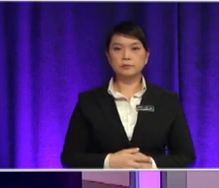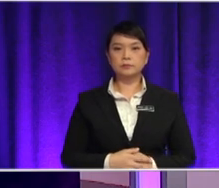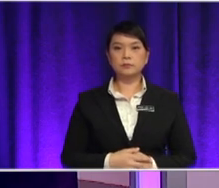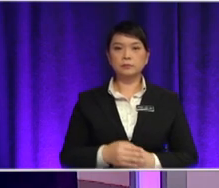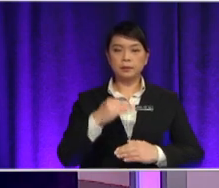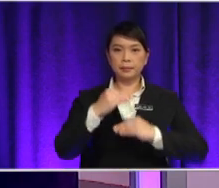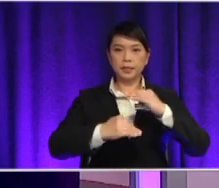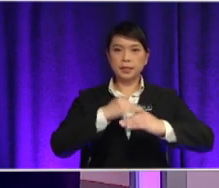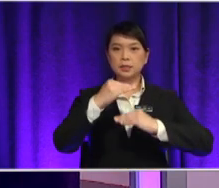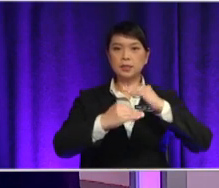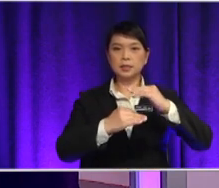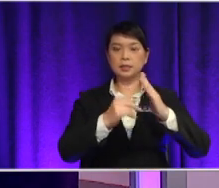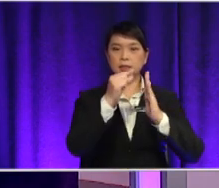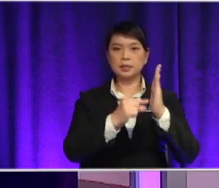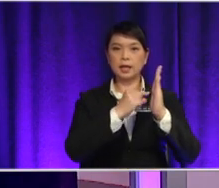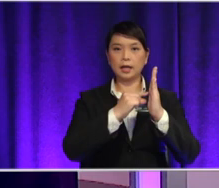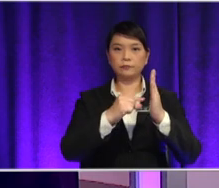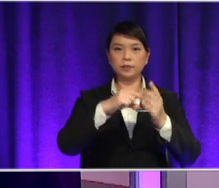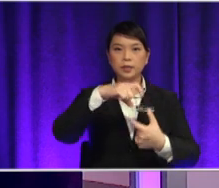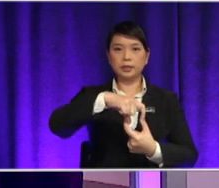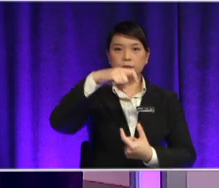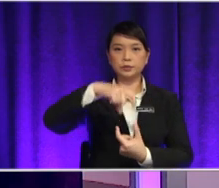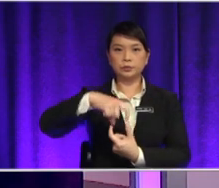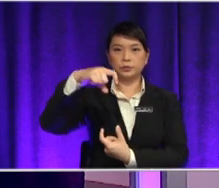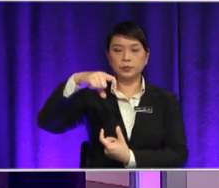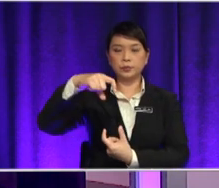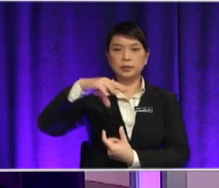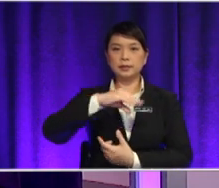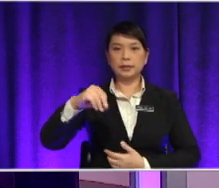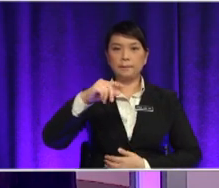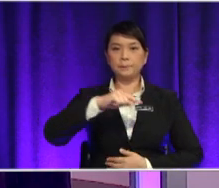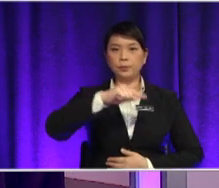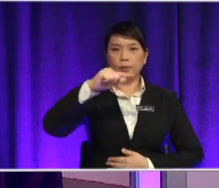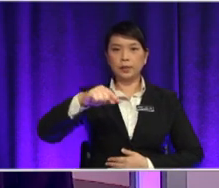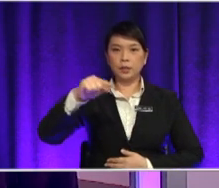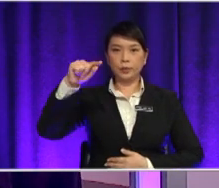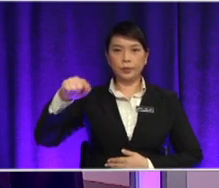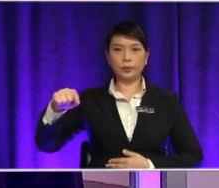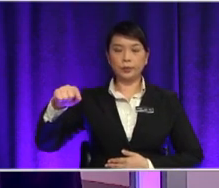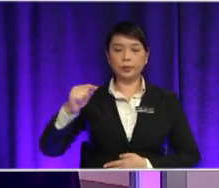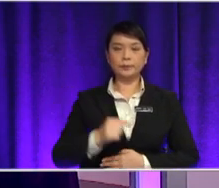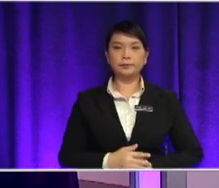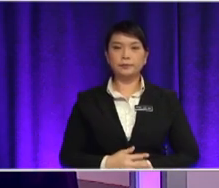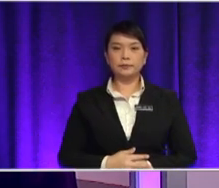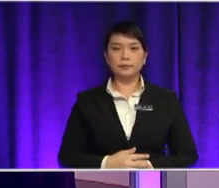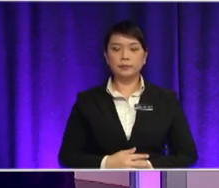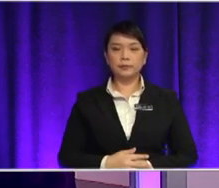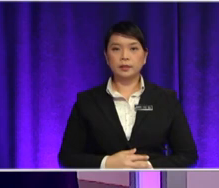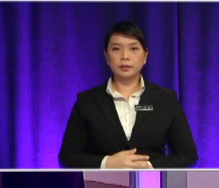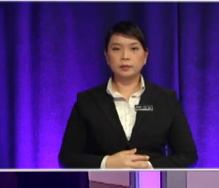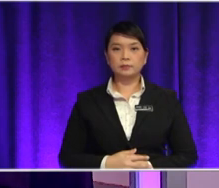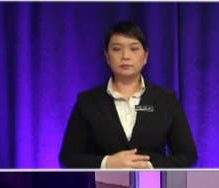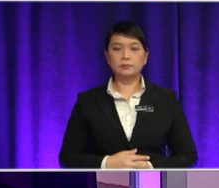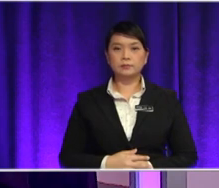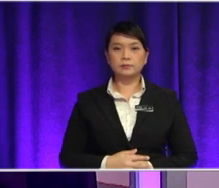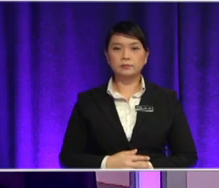membina graf, histogram dan poligon kekerapan bagi suatu set data terkumpul. Baik. Kemudian yang